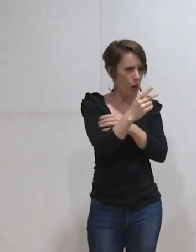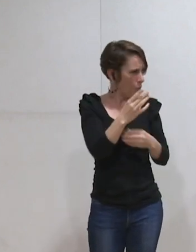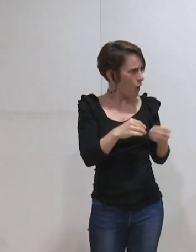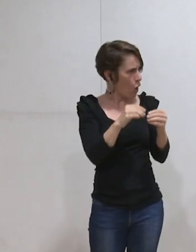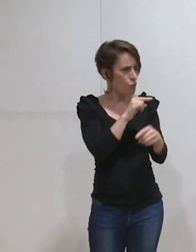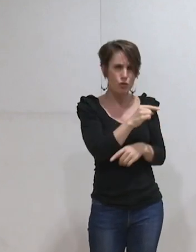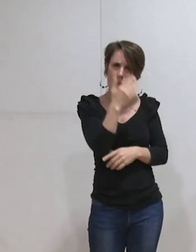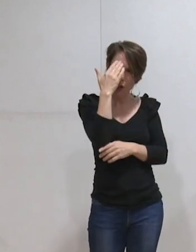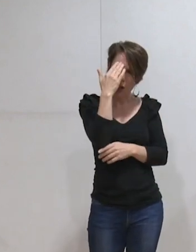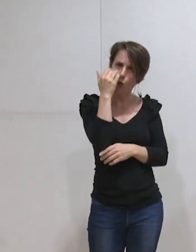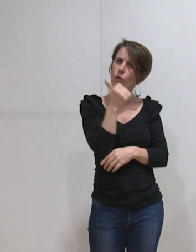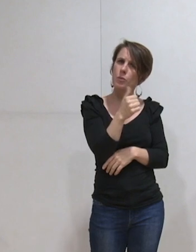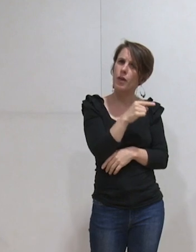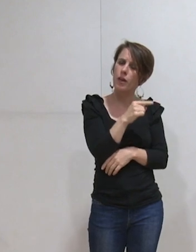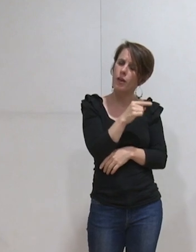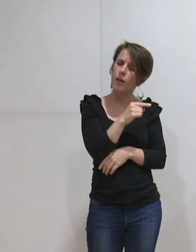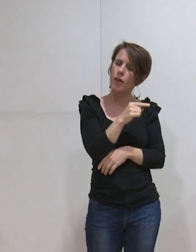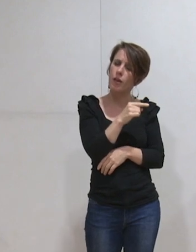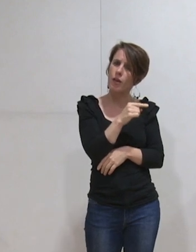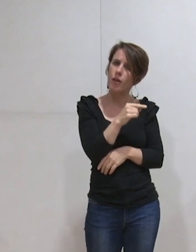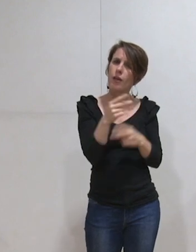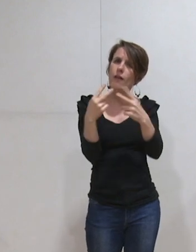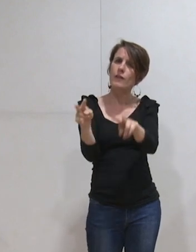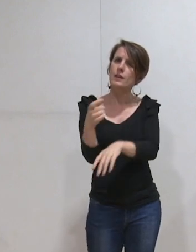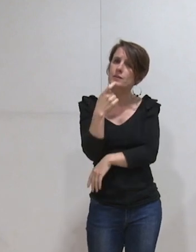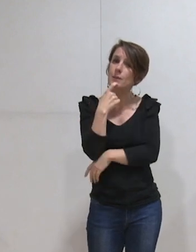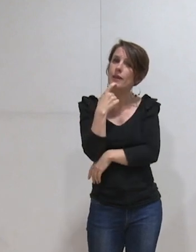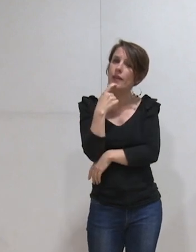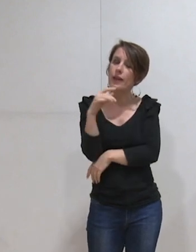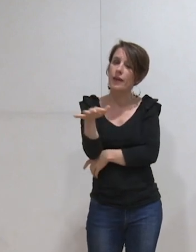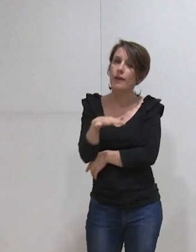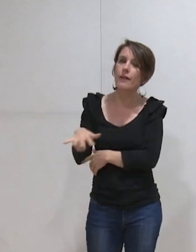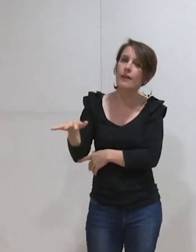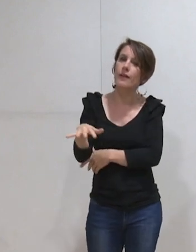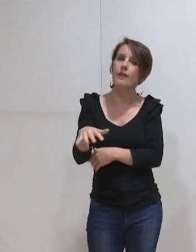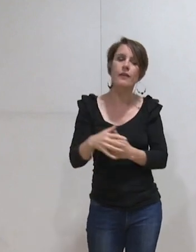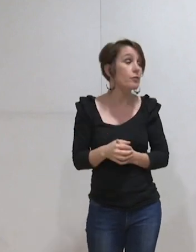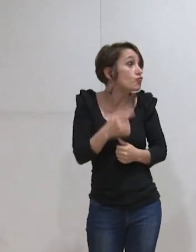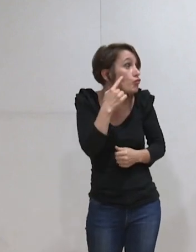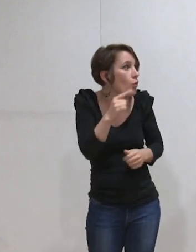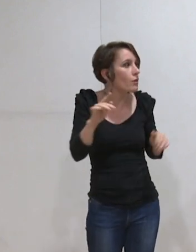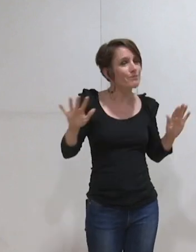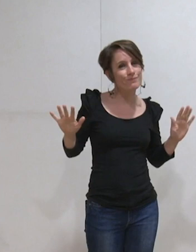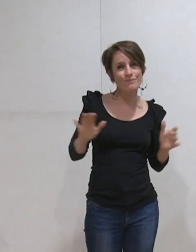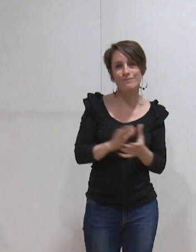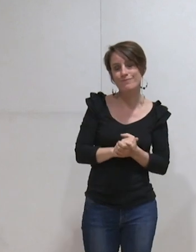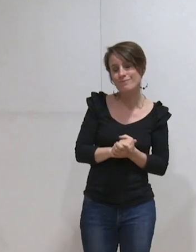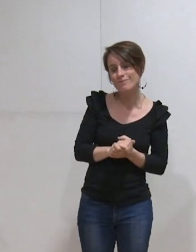crois euh la commune de Saint-Martin d'Er euh je crois